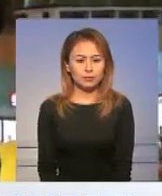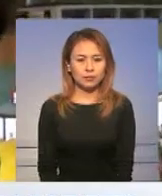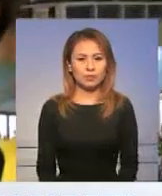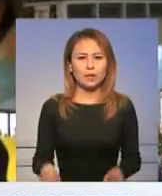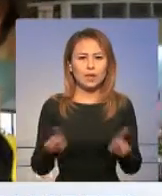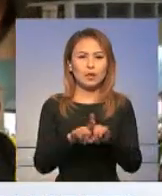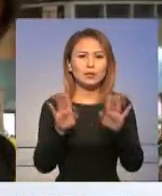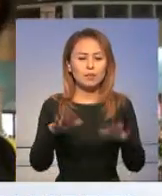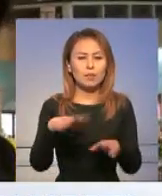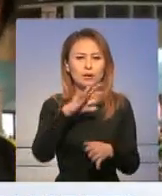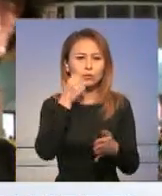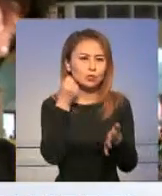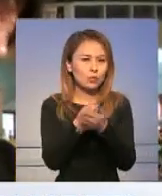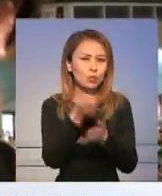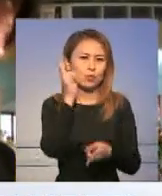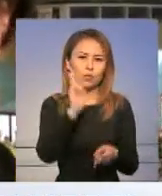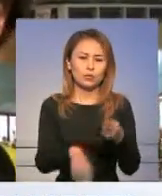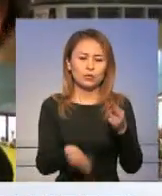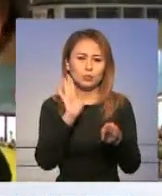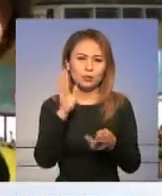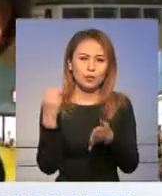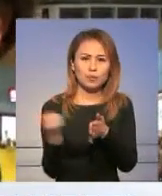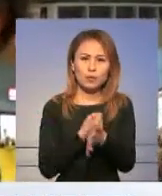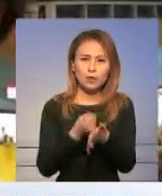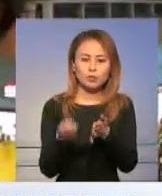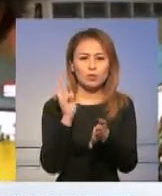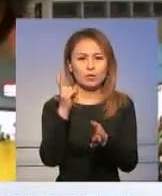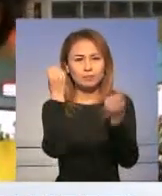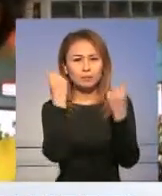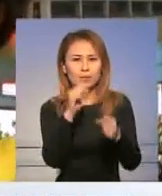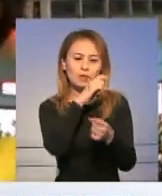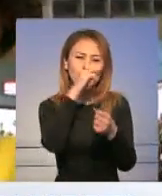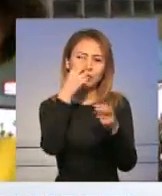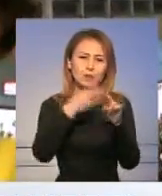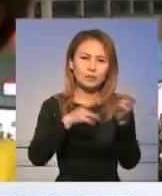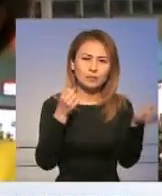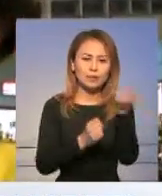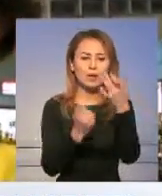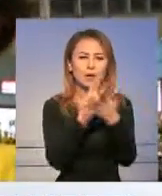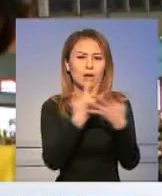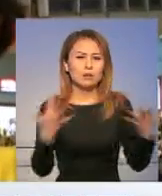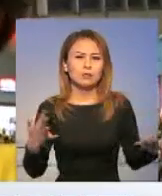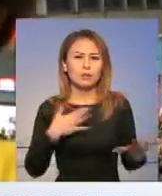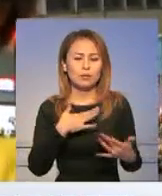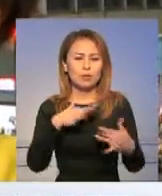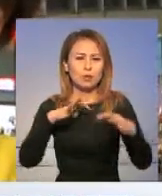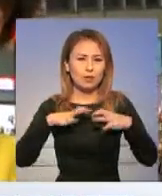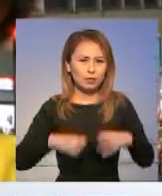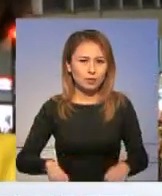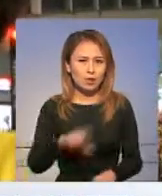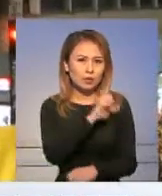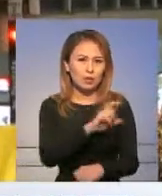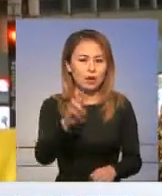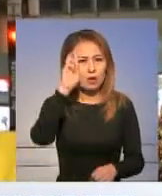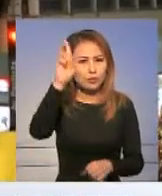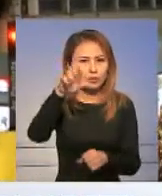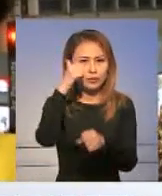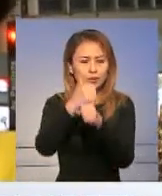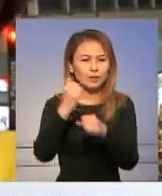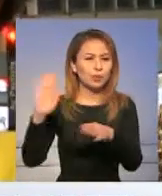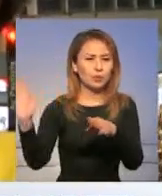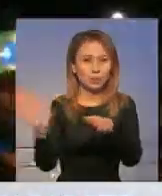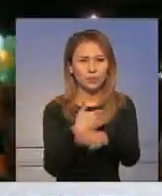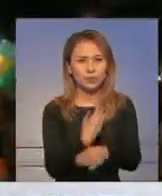Әділдік үшін ақырына дейін күресеміз. Зорлық-зомбылық жасаған адамдарға қатысты жазаның жеңілдігі бізді мезі қылды. Мемлекет басшылығын өзгерту